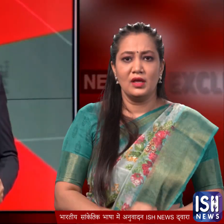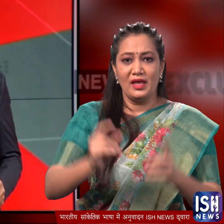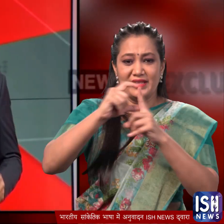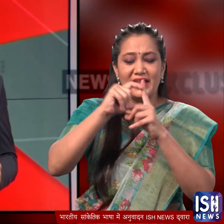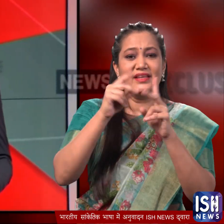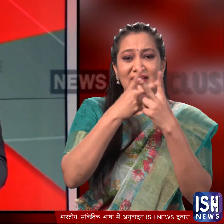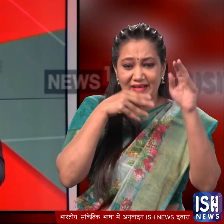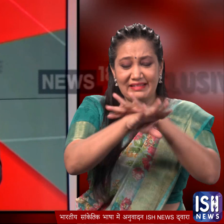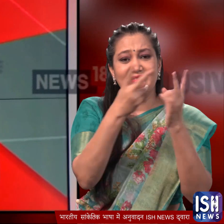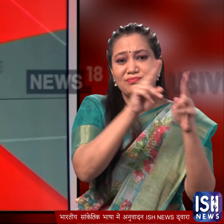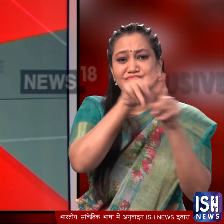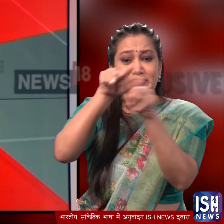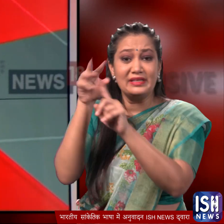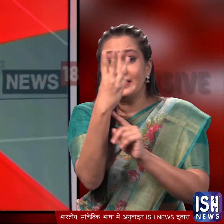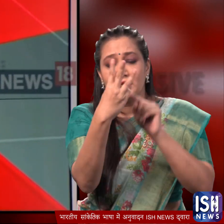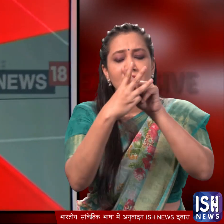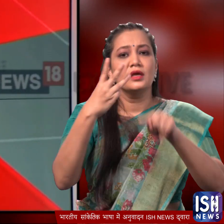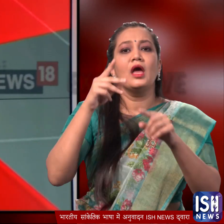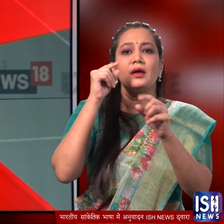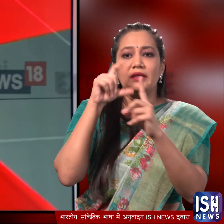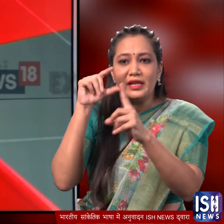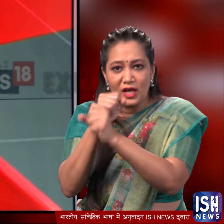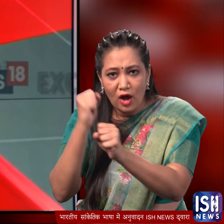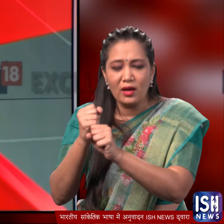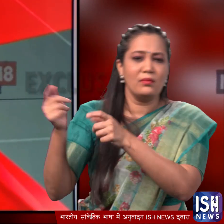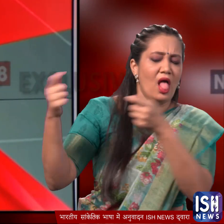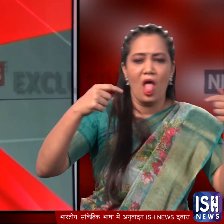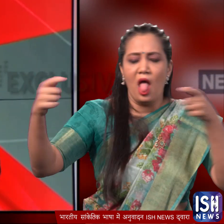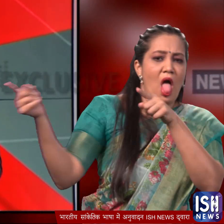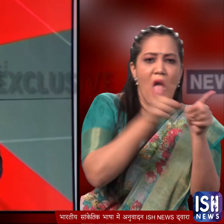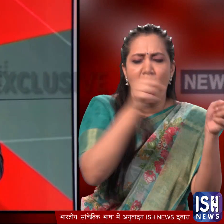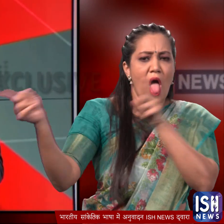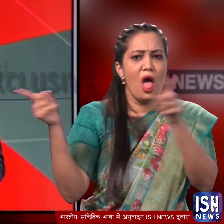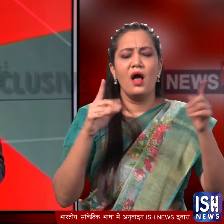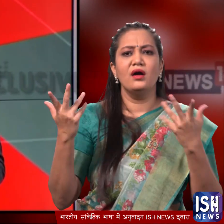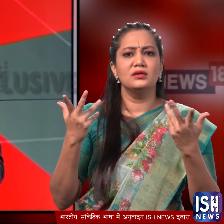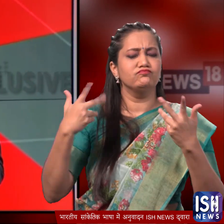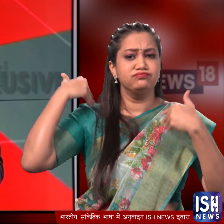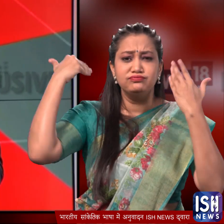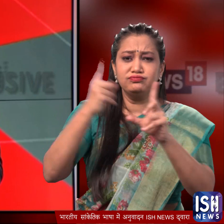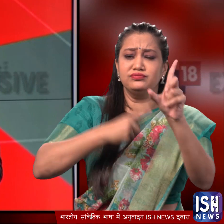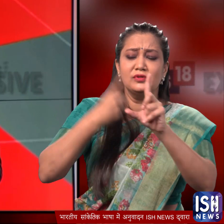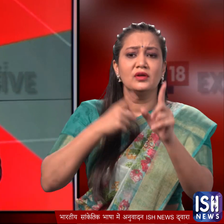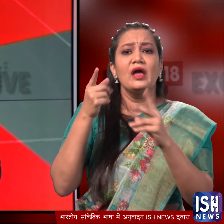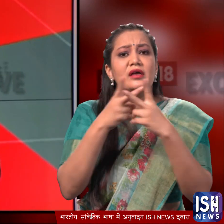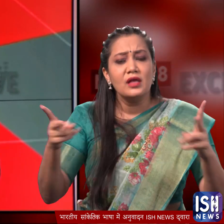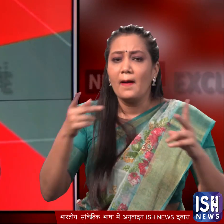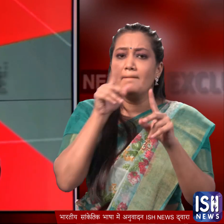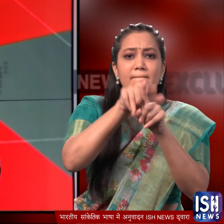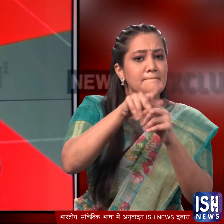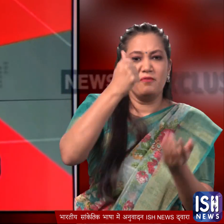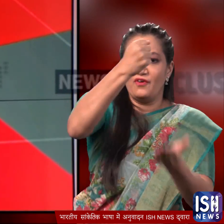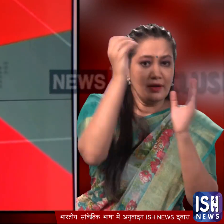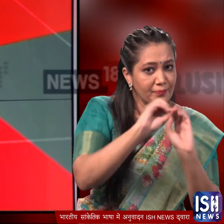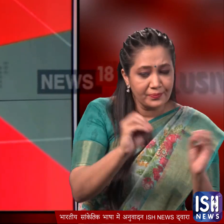कि दिल्ली के तीनों नगर निगमों और दिल्ली सरकार की खींचतान में कर्मचारी कई साल से पिस रहे हैं। नगर निगमों के पास वेतन और पेंशन देने